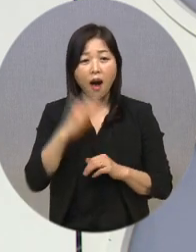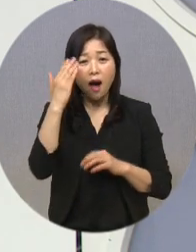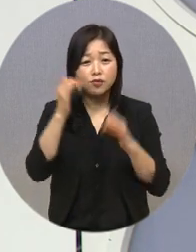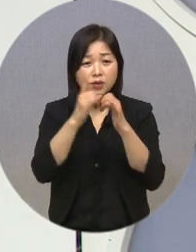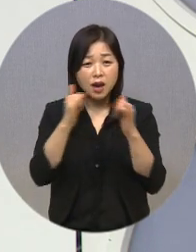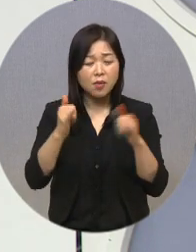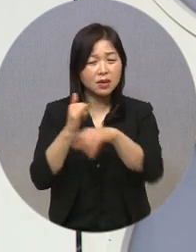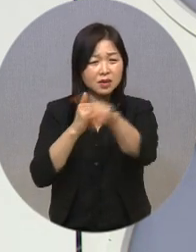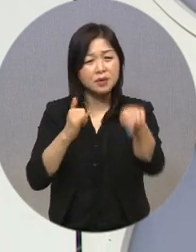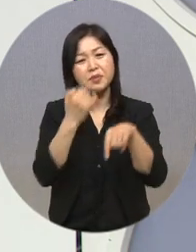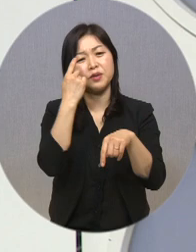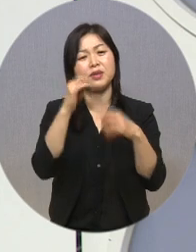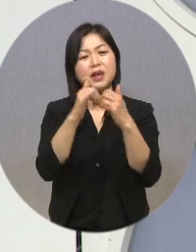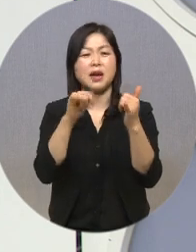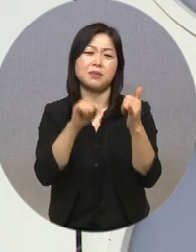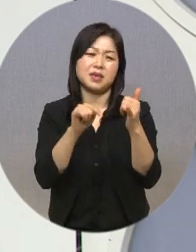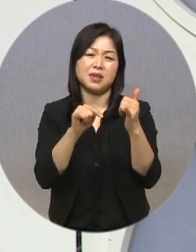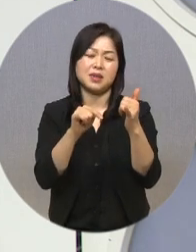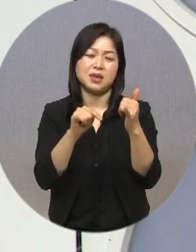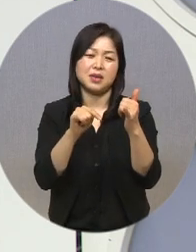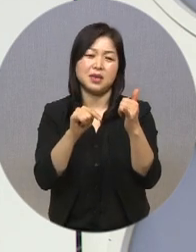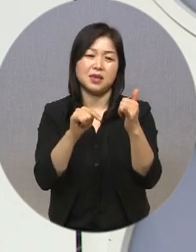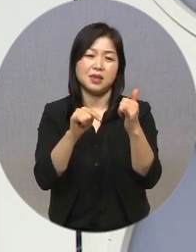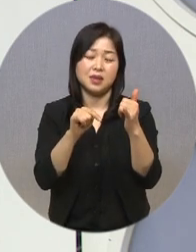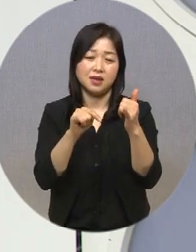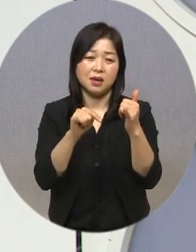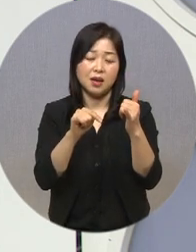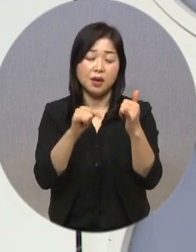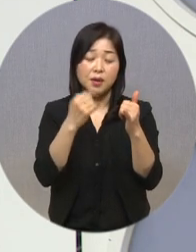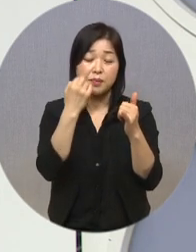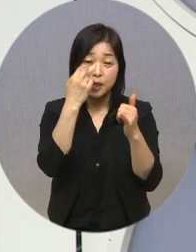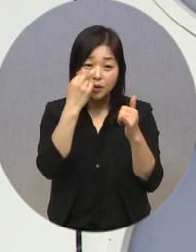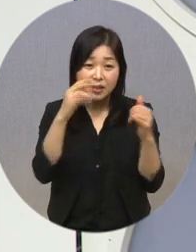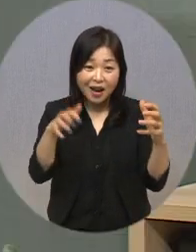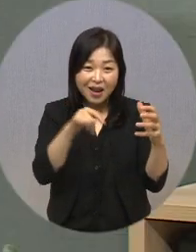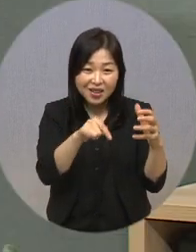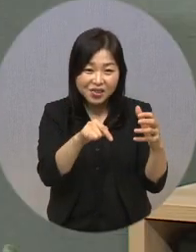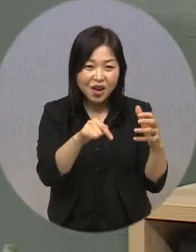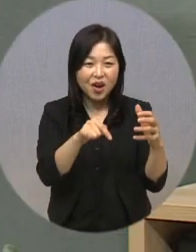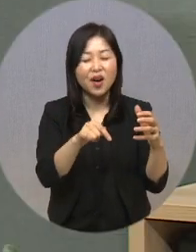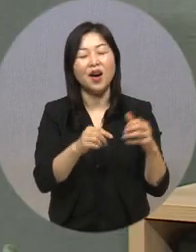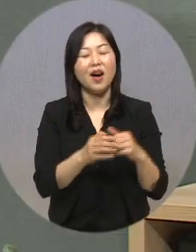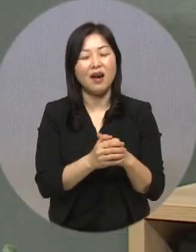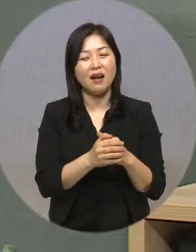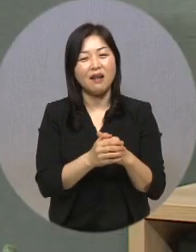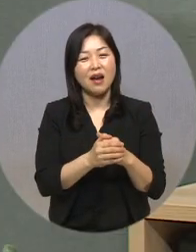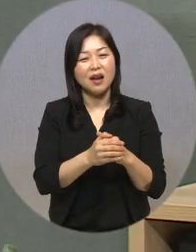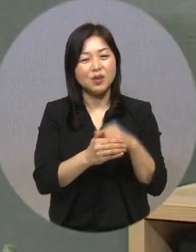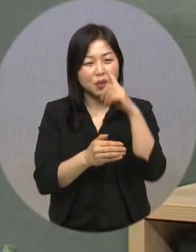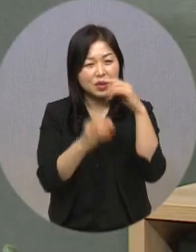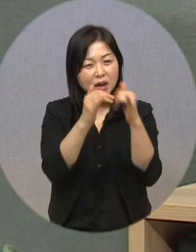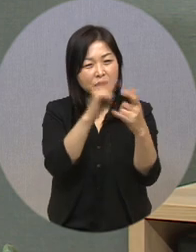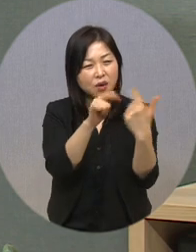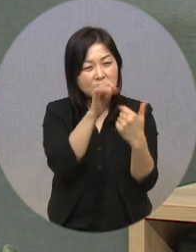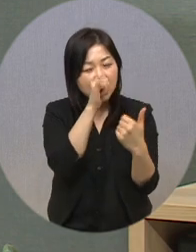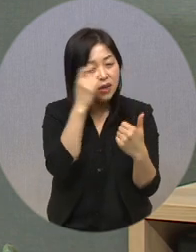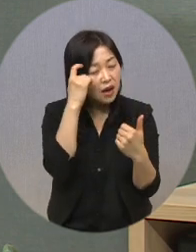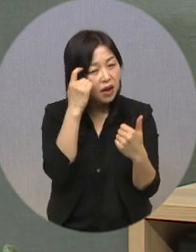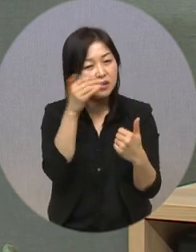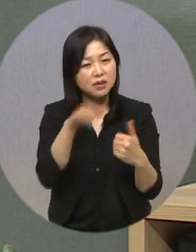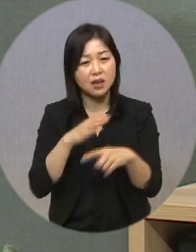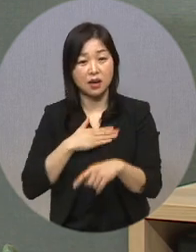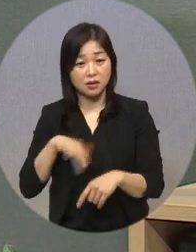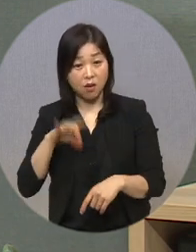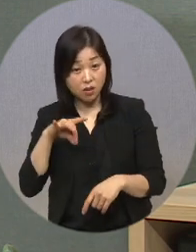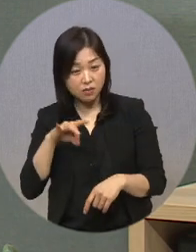큰 나라에 어디 있겠지 제가 처음인지는 그럴 사람 좀 조심할 것 같다. 근데 이제 알고 보니까 그때 첫 문을